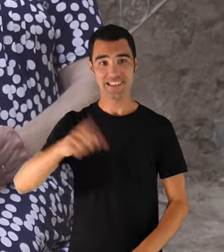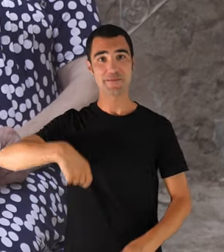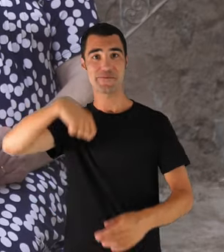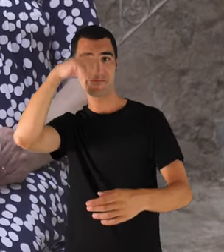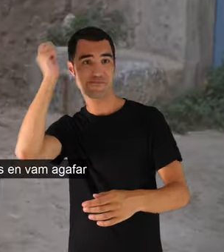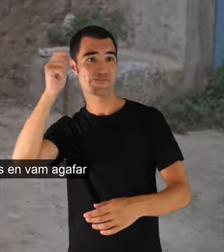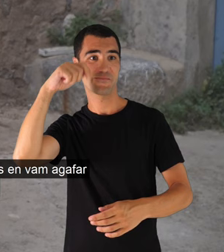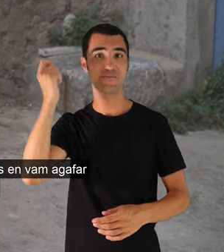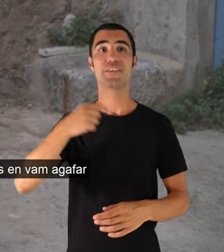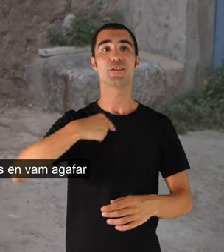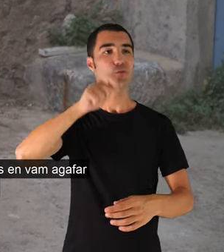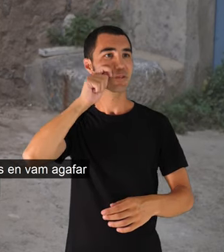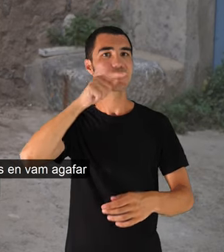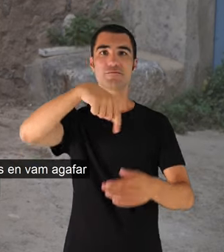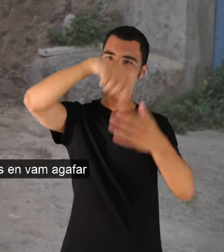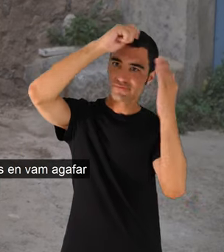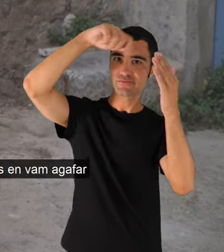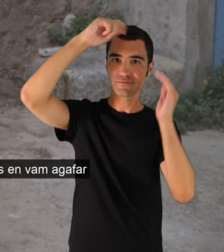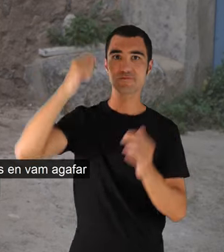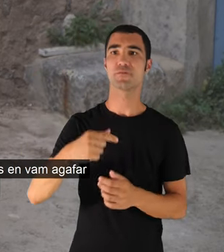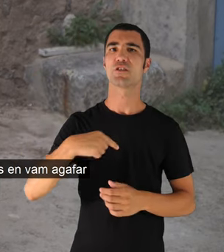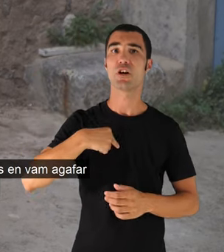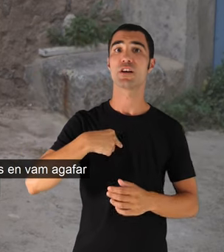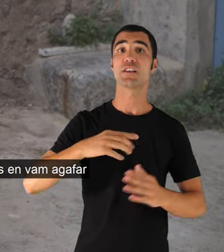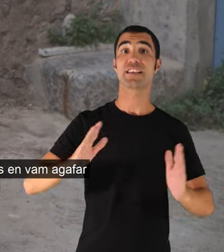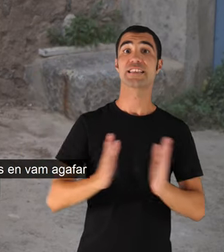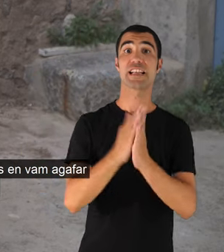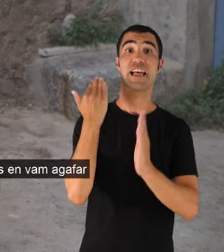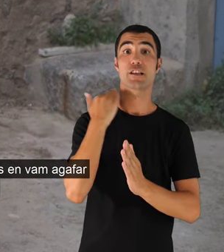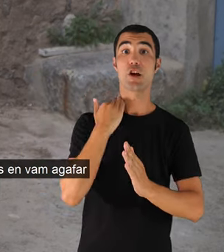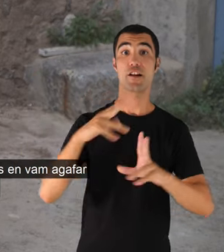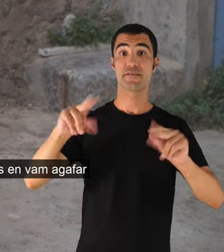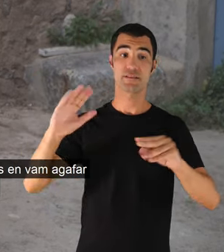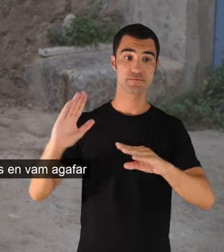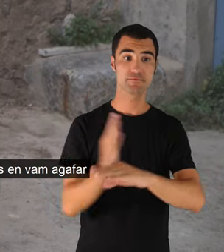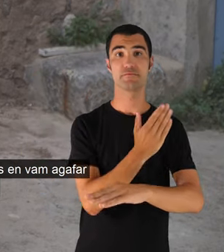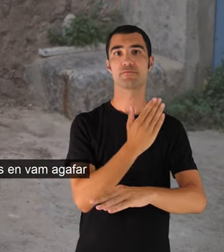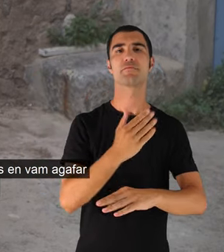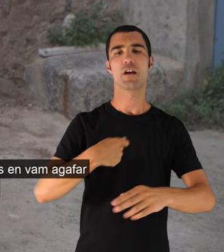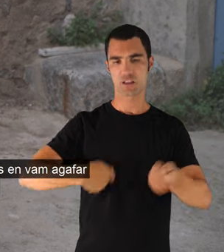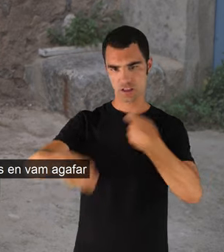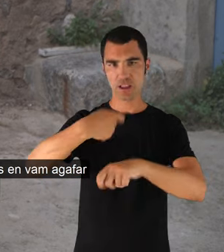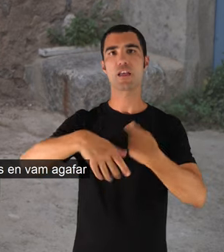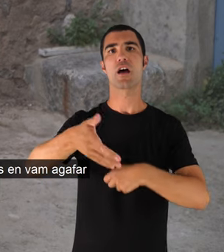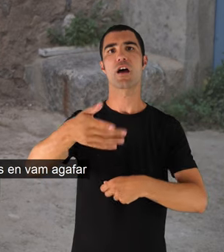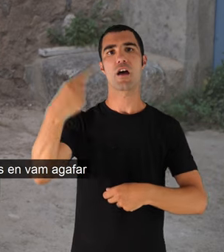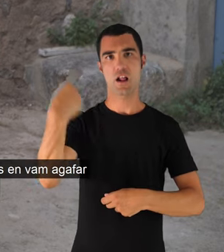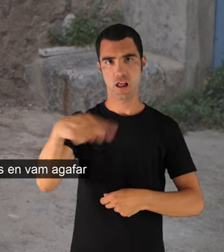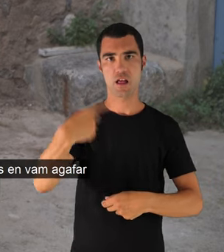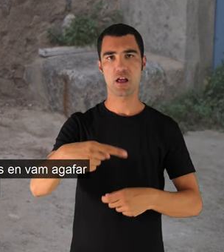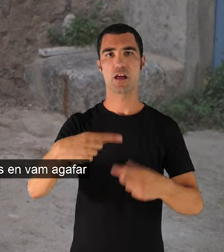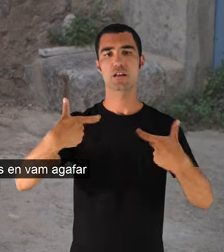turistes. Quan us vàrem casats amb en Toni, tenien una tenda ja, una tenda d'això de brodats.